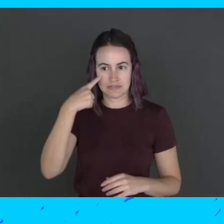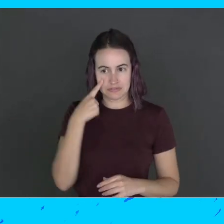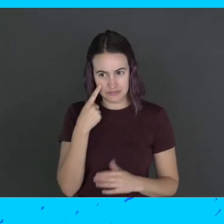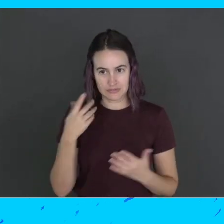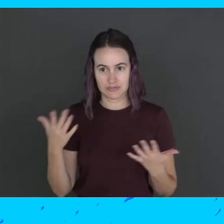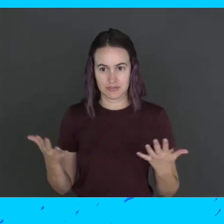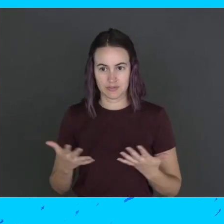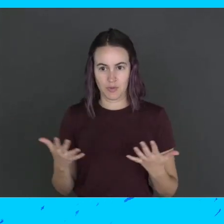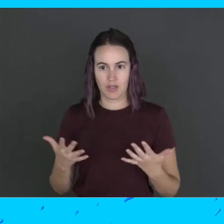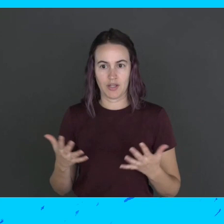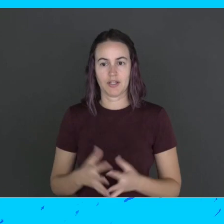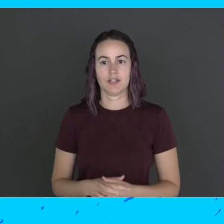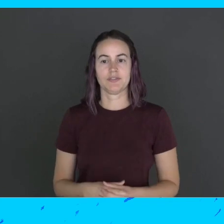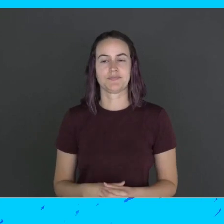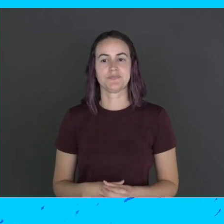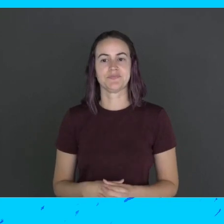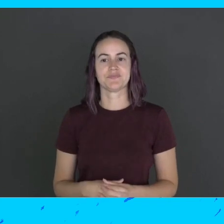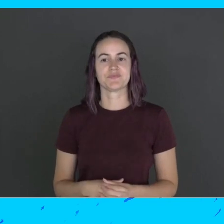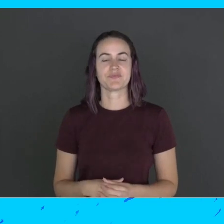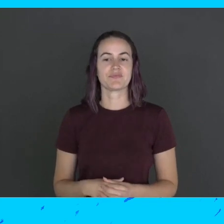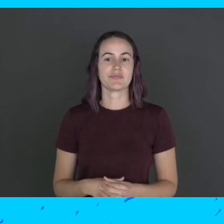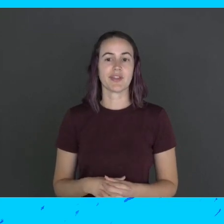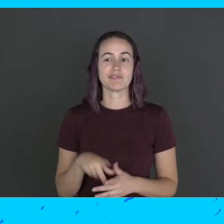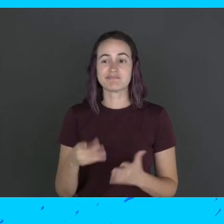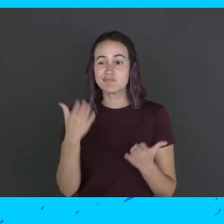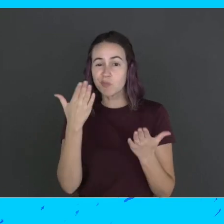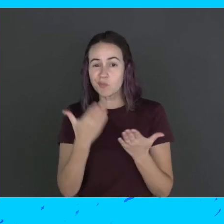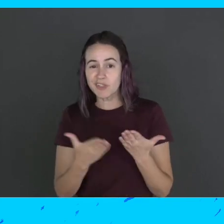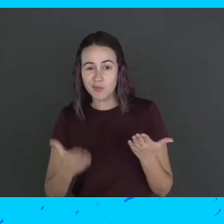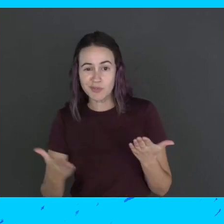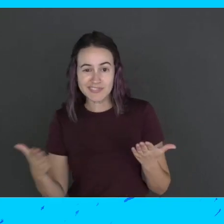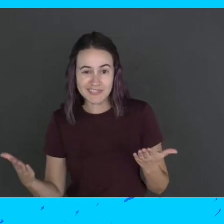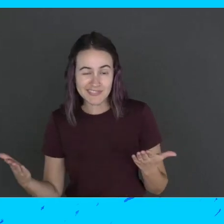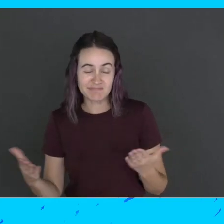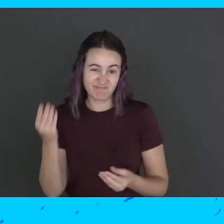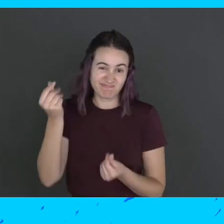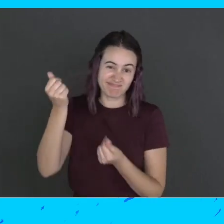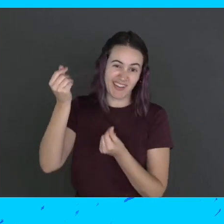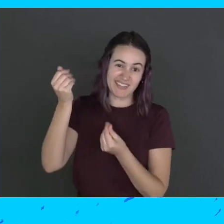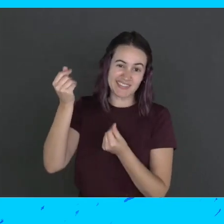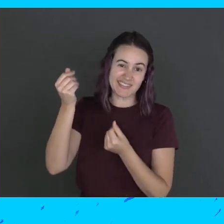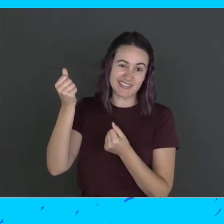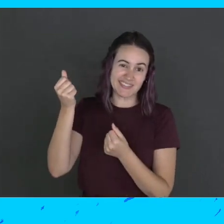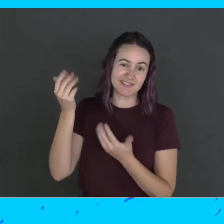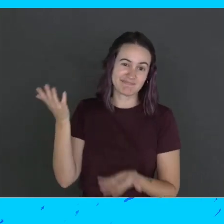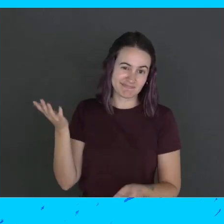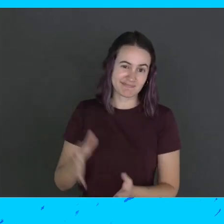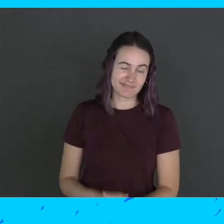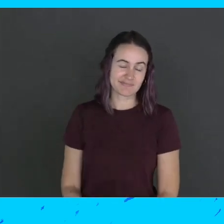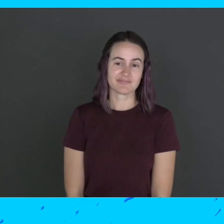c'est le manque de ressources, surtout financières,